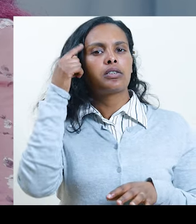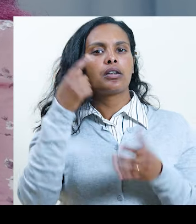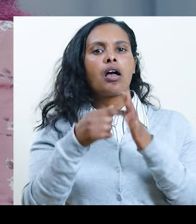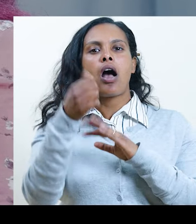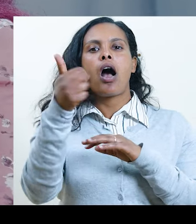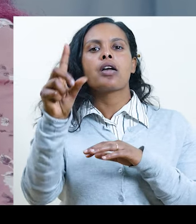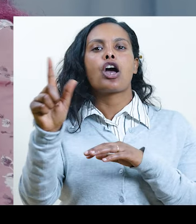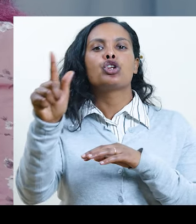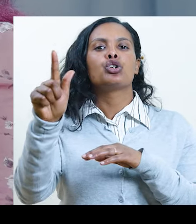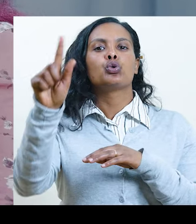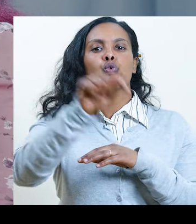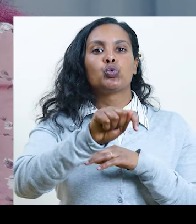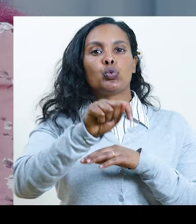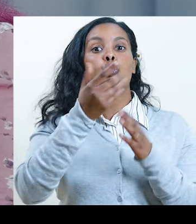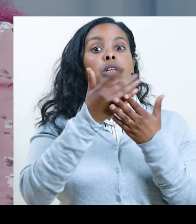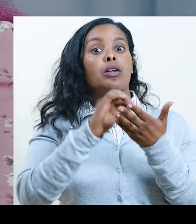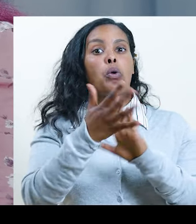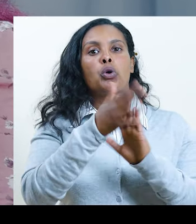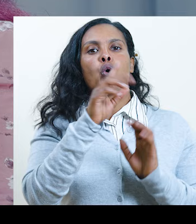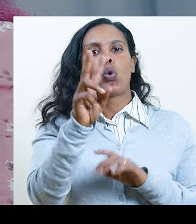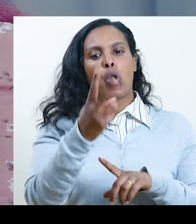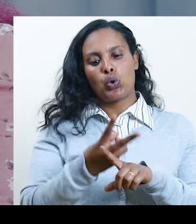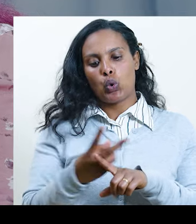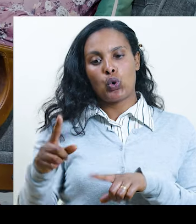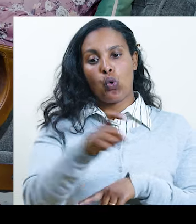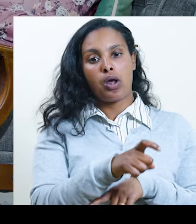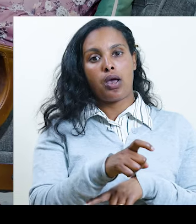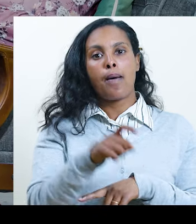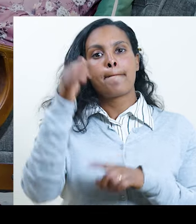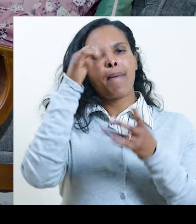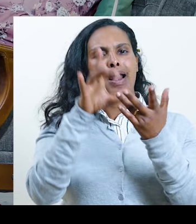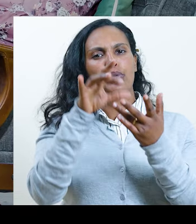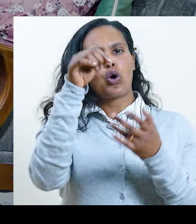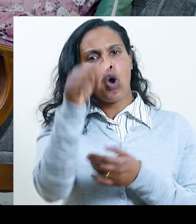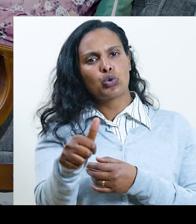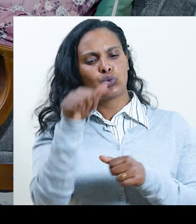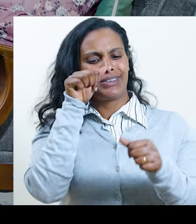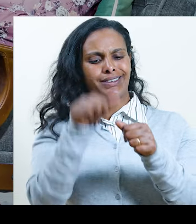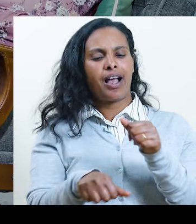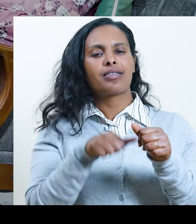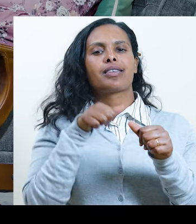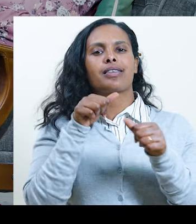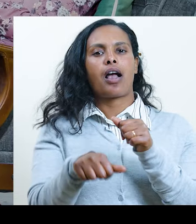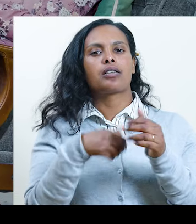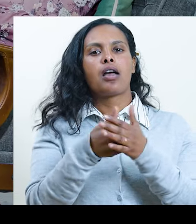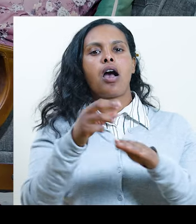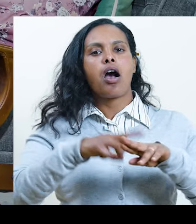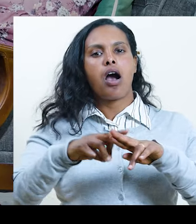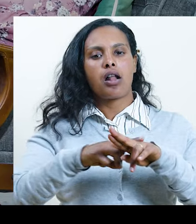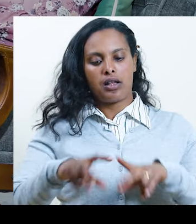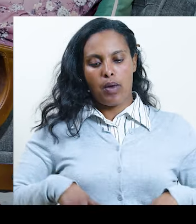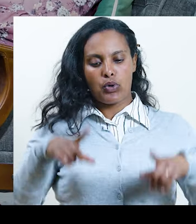ሳስብ የአያንቱን ጉዳይ እንደሆነ ሁለት ወር እንደሆናት በባለቤቷ ጥቃት እንደደረሰባት